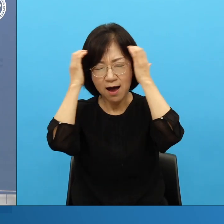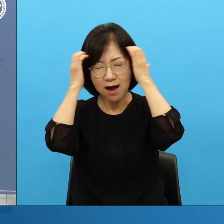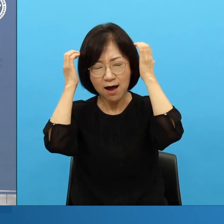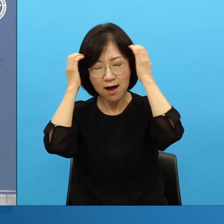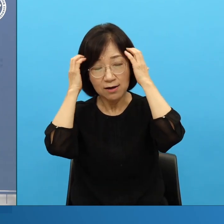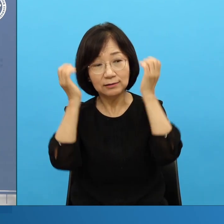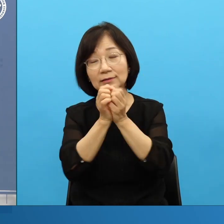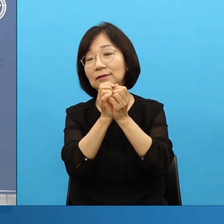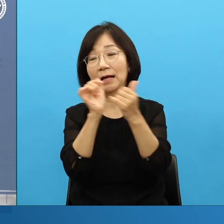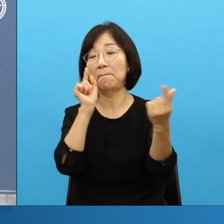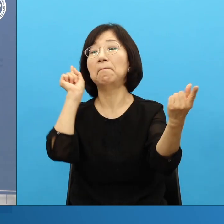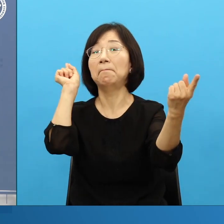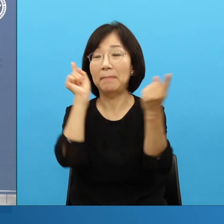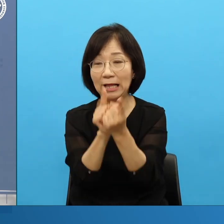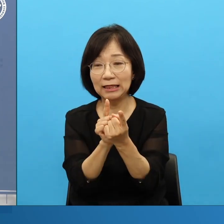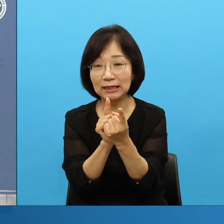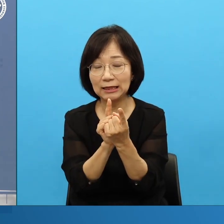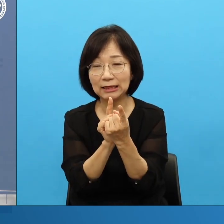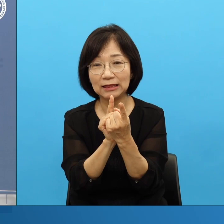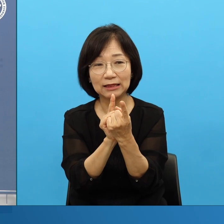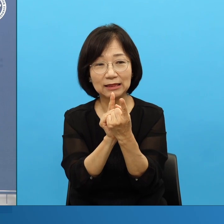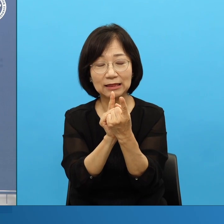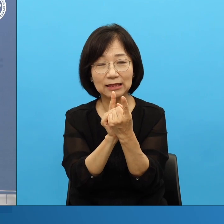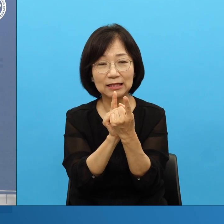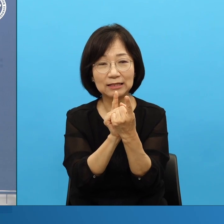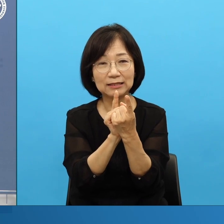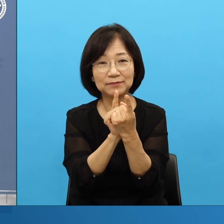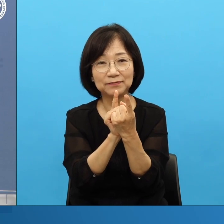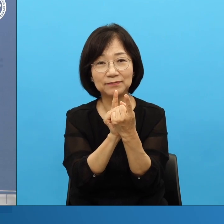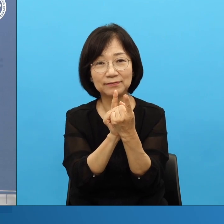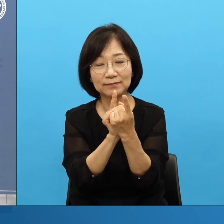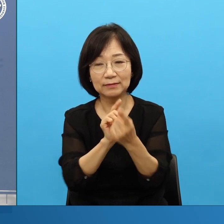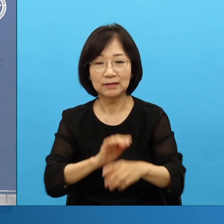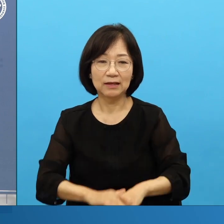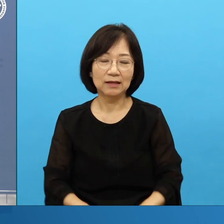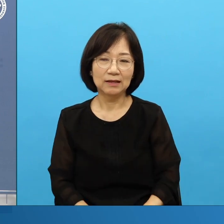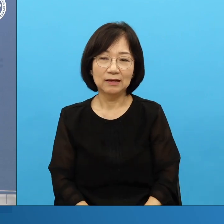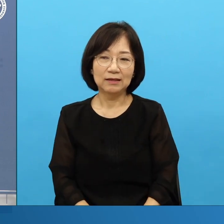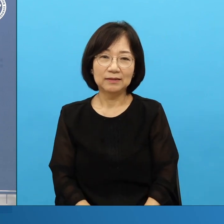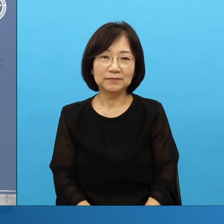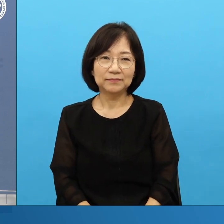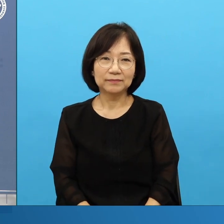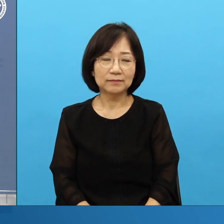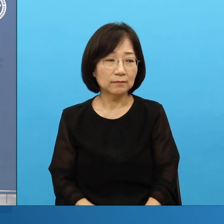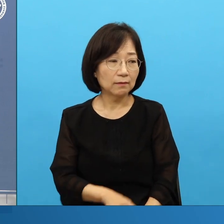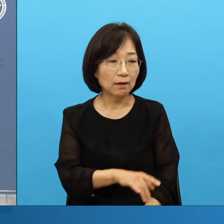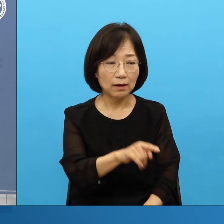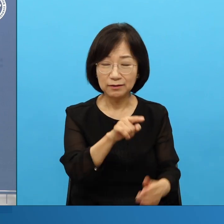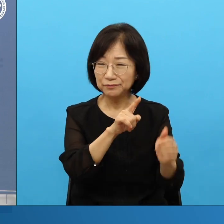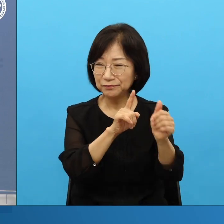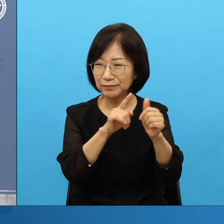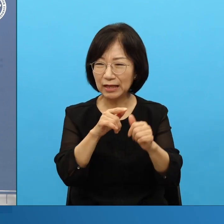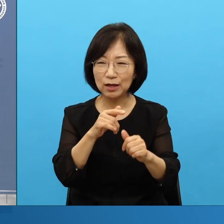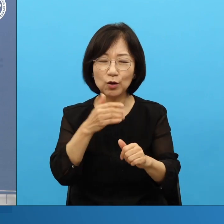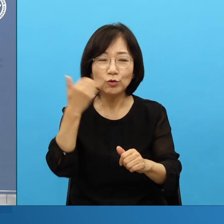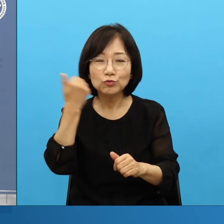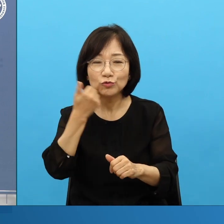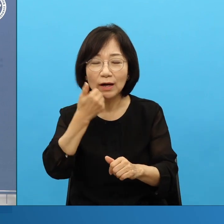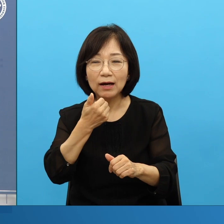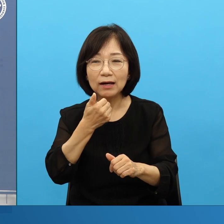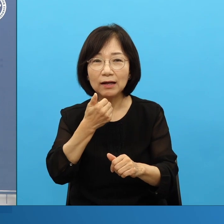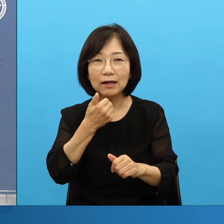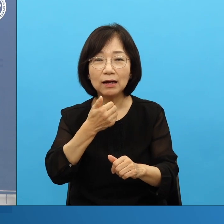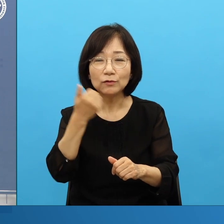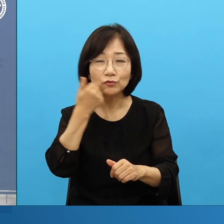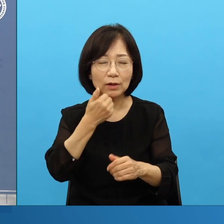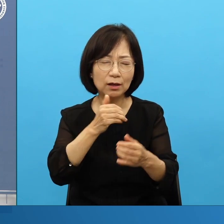someone who was wailing, couldn't do anything, all and suffering from these spiritual 다 problems. 포기했어요. And everybody 도와줄 had given up 사람이 her. 없어요. There was no one to help her. 그것도